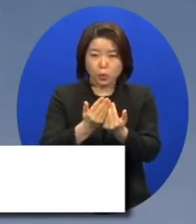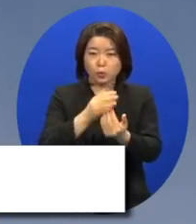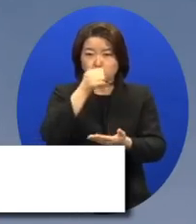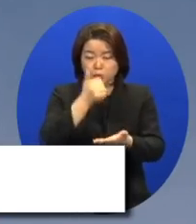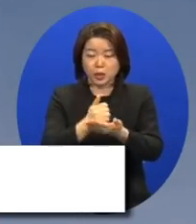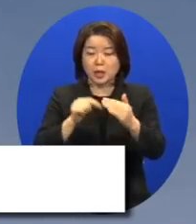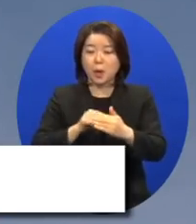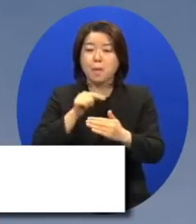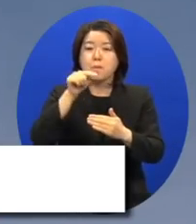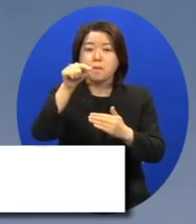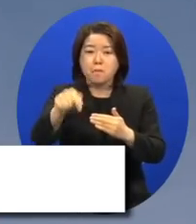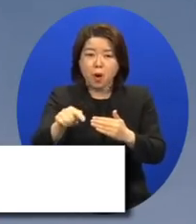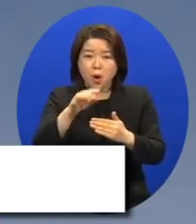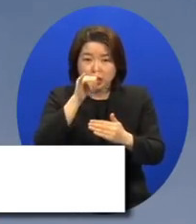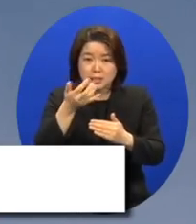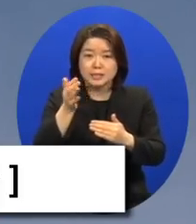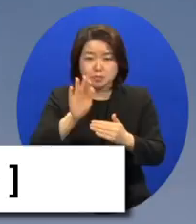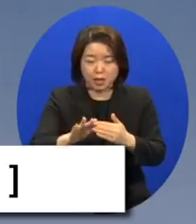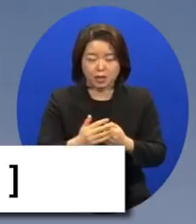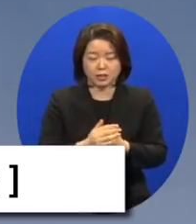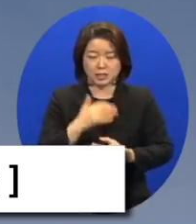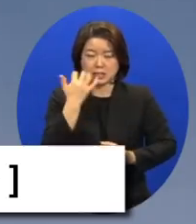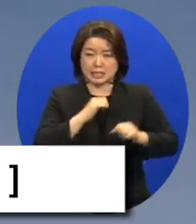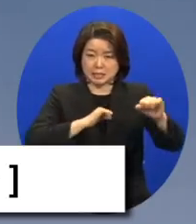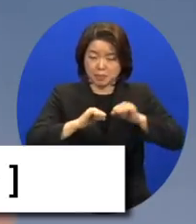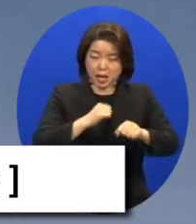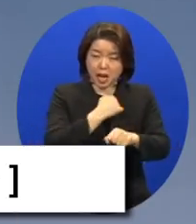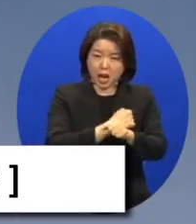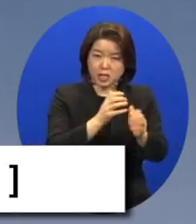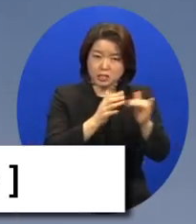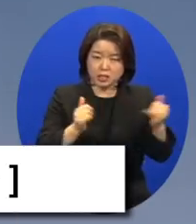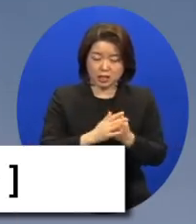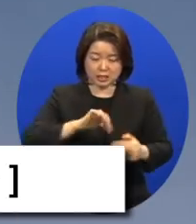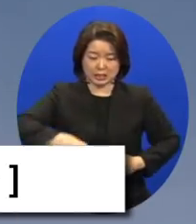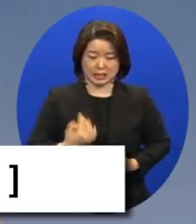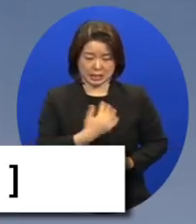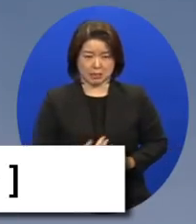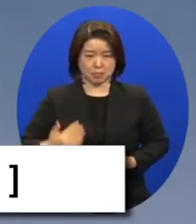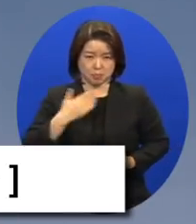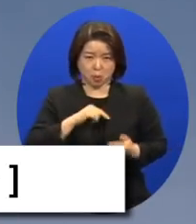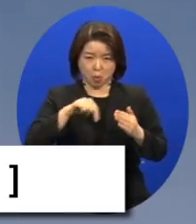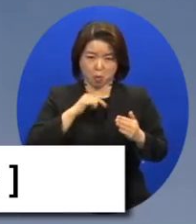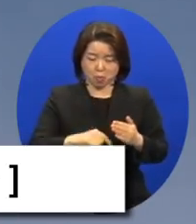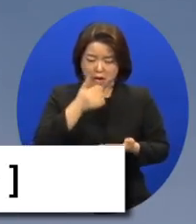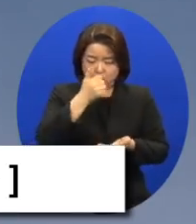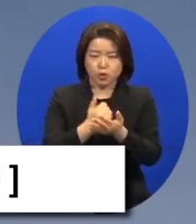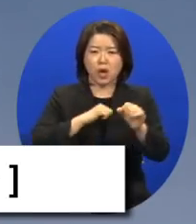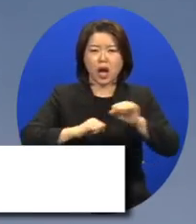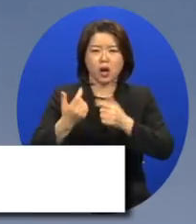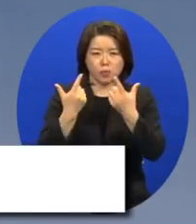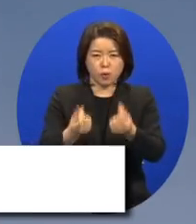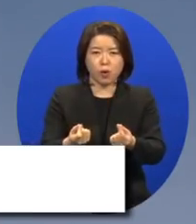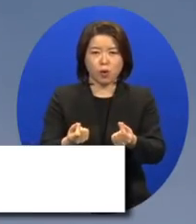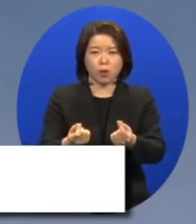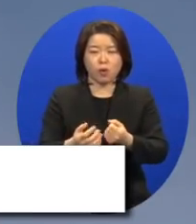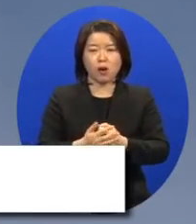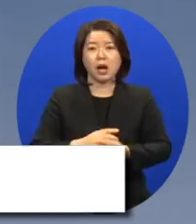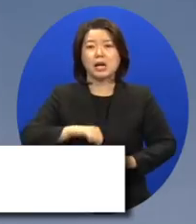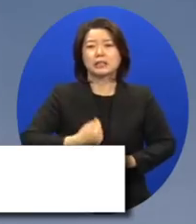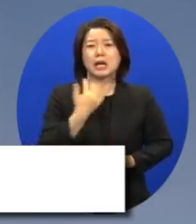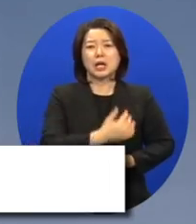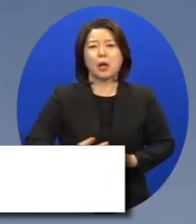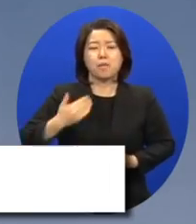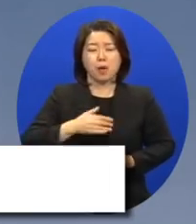몸 밖에 있던 것이지만 은행을 하는 자는 자기 몸에다가 죄를 짓는 것입니다 아니 자기